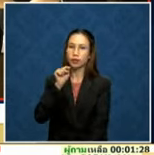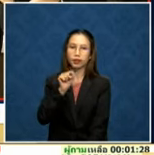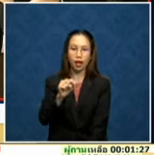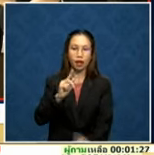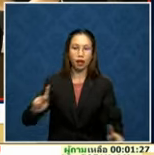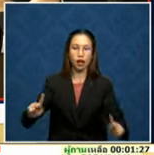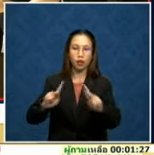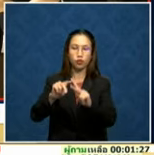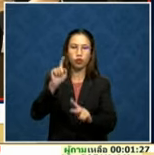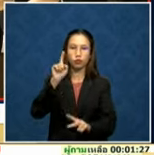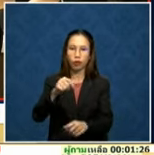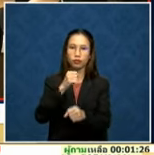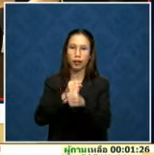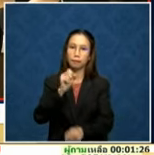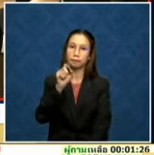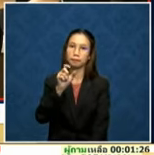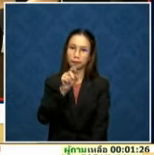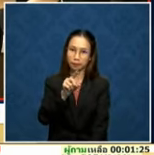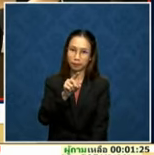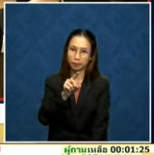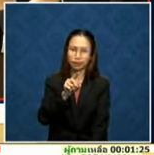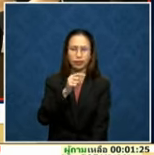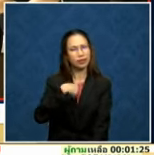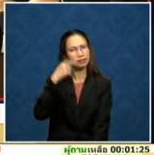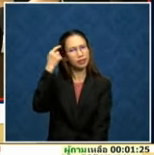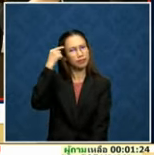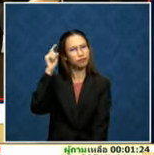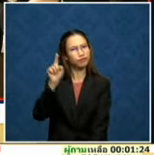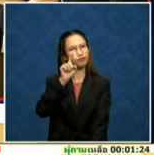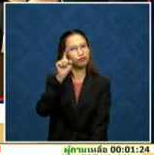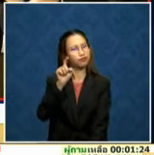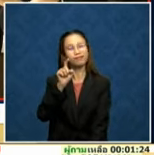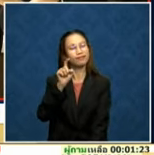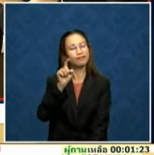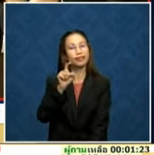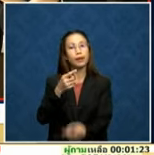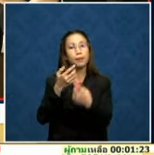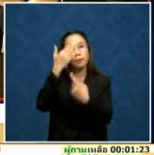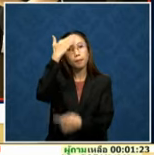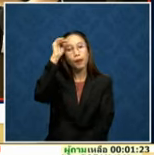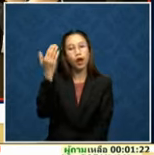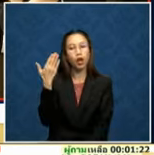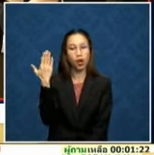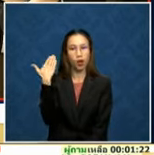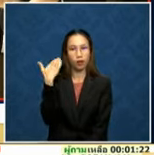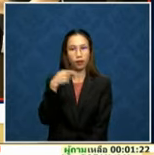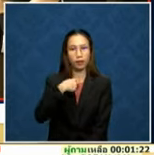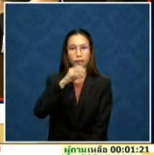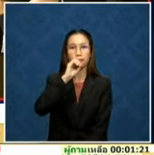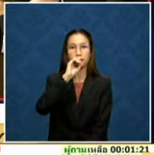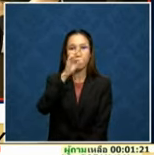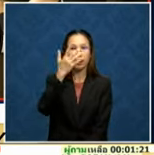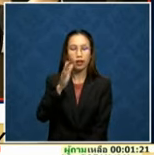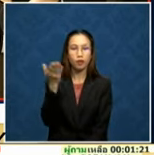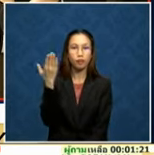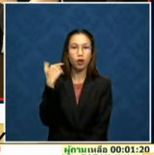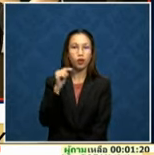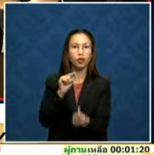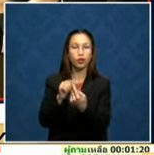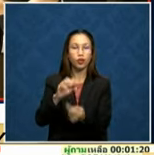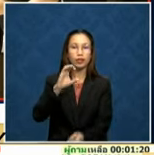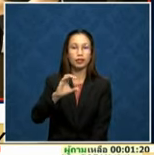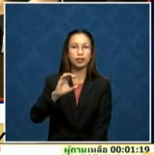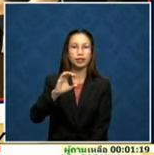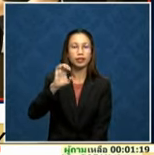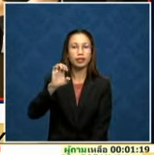ยวาให้เร่งรฐธรม ซึกไม่นาแปลกใจเพระว่าจิๆ ละทานเคยพูดเรื่องนี้มาก่อนเมอสมัยที่ท่านยเป็น CEO